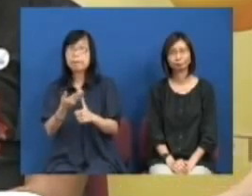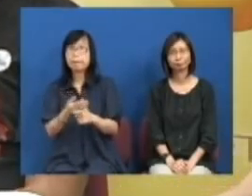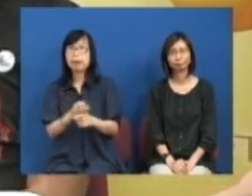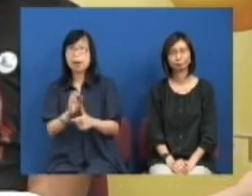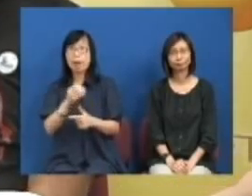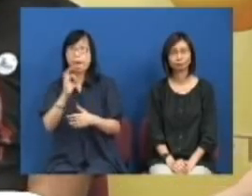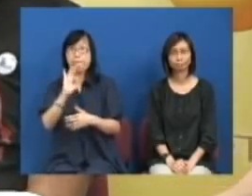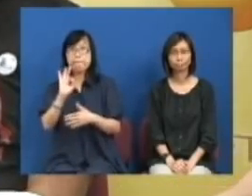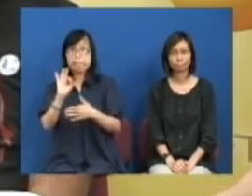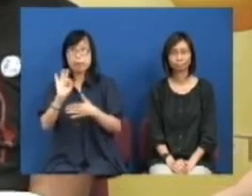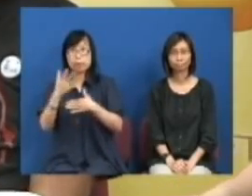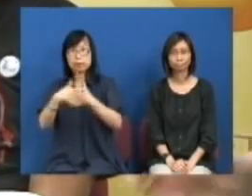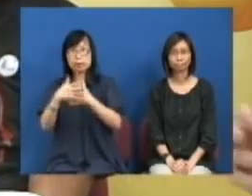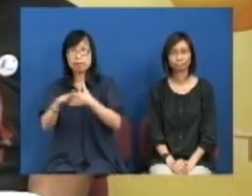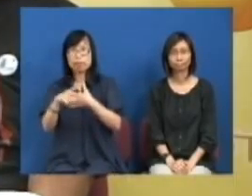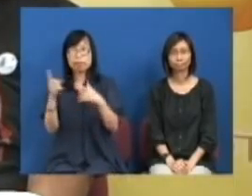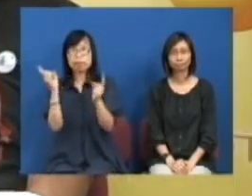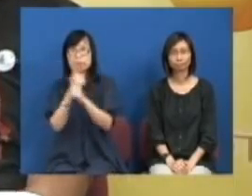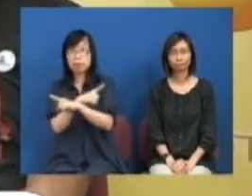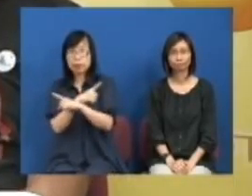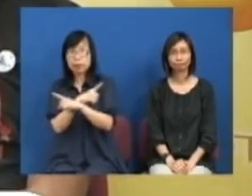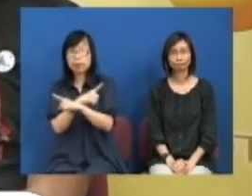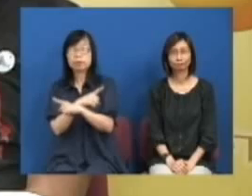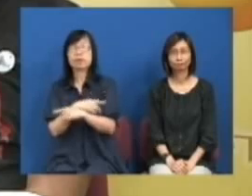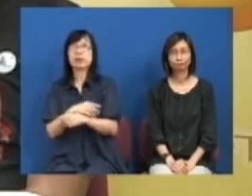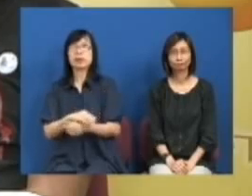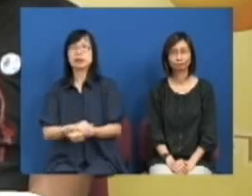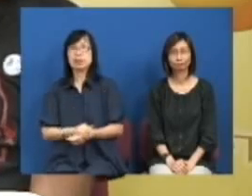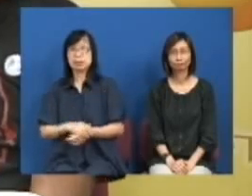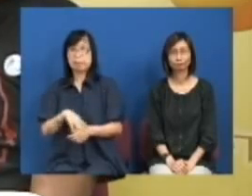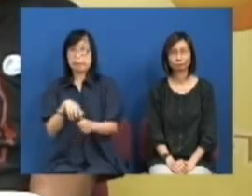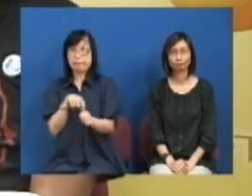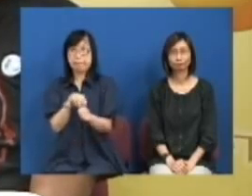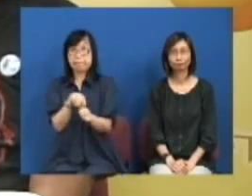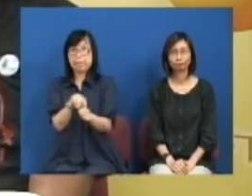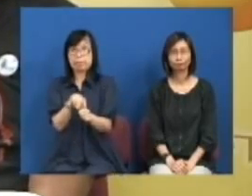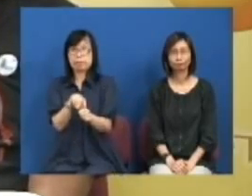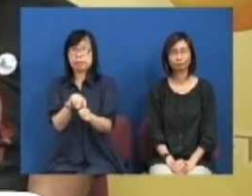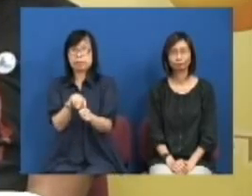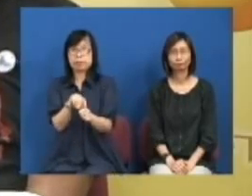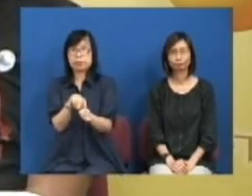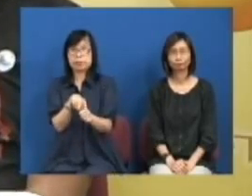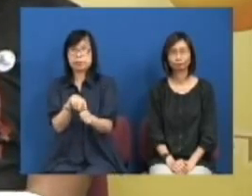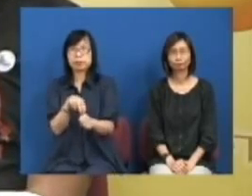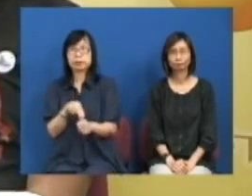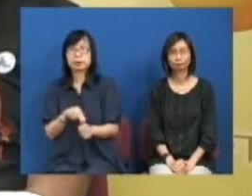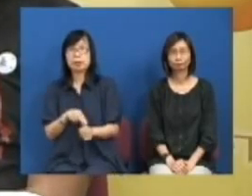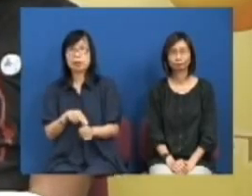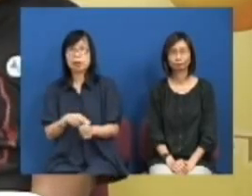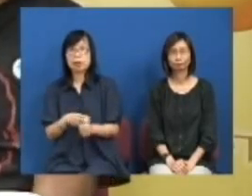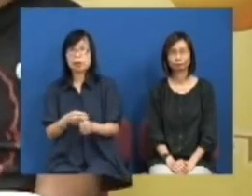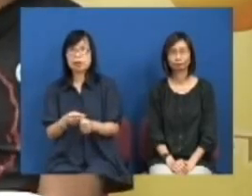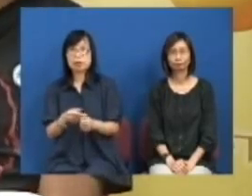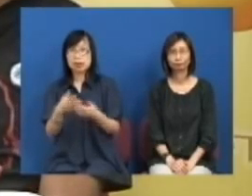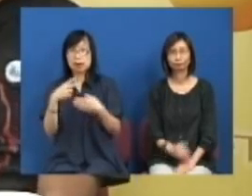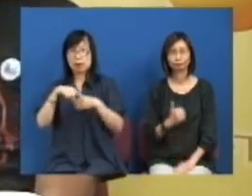冇其他人可以替代佢，而被逼或者係？從另一個角度